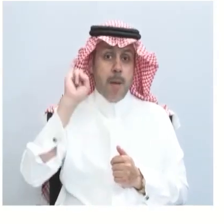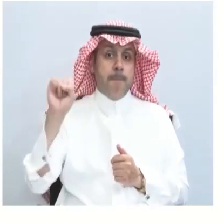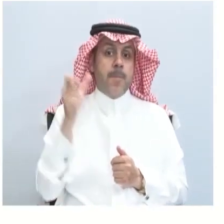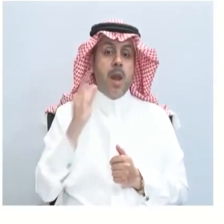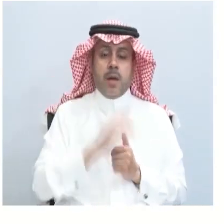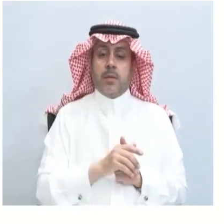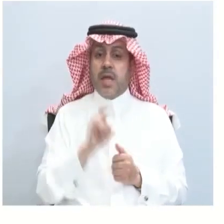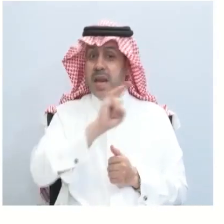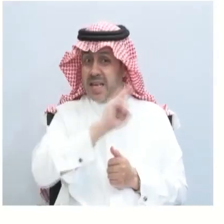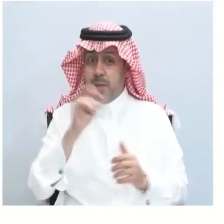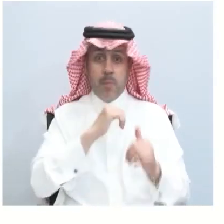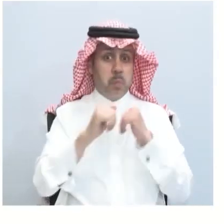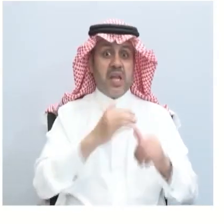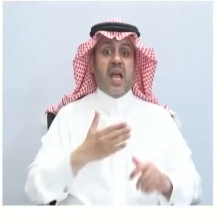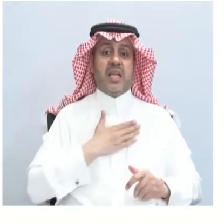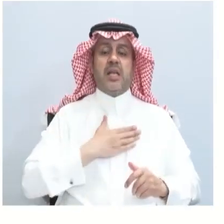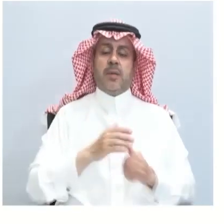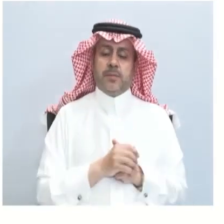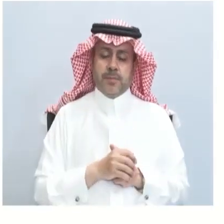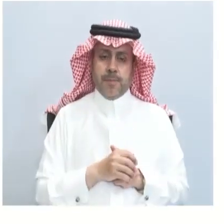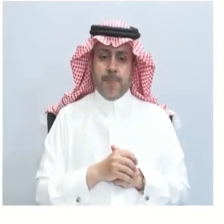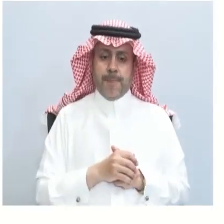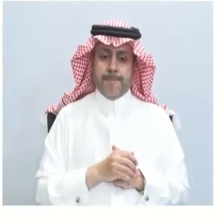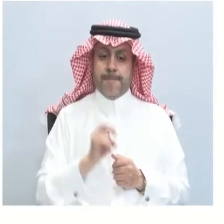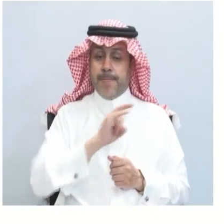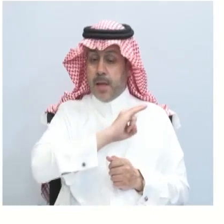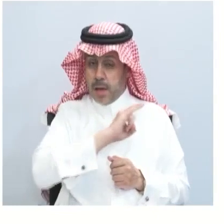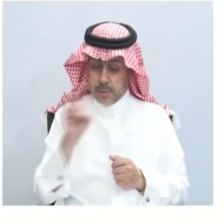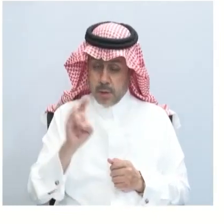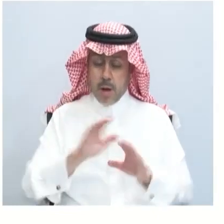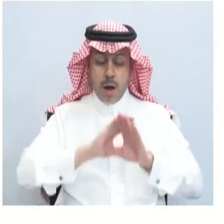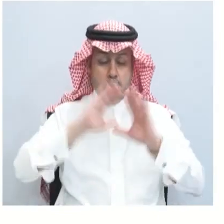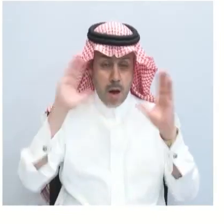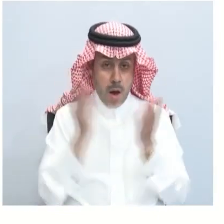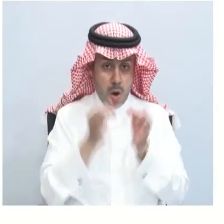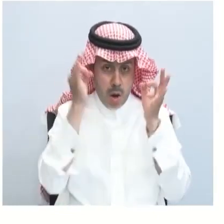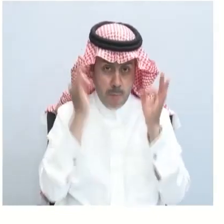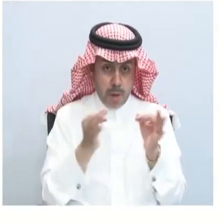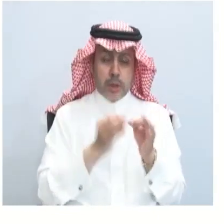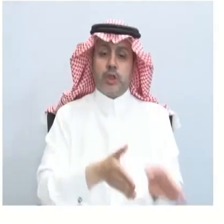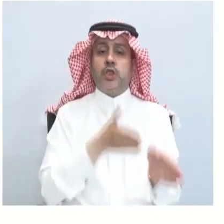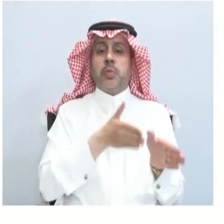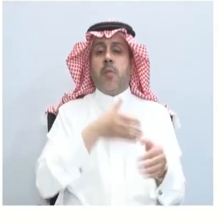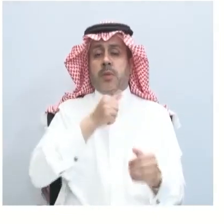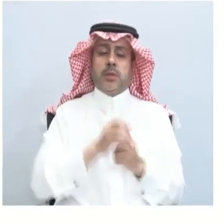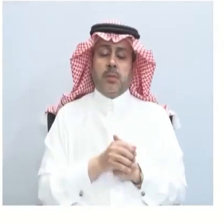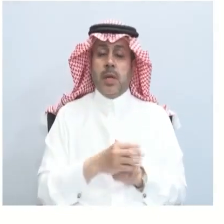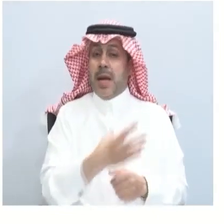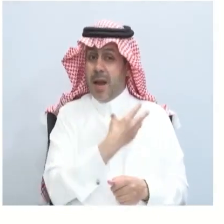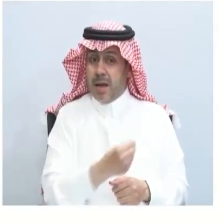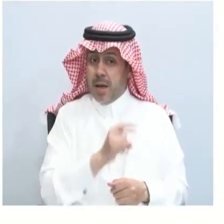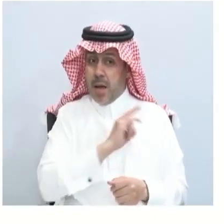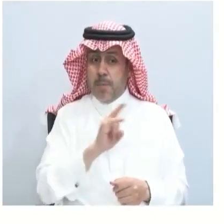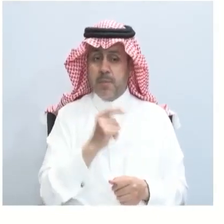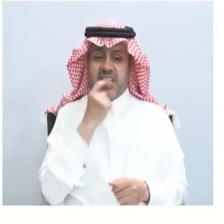يقول فنفع عليه الصلاه والسلام كمال الاتباع عم من لم يرحم الصغار ليس منا من لم يرحم صغيرنا اي لا